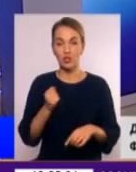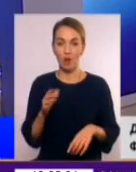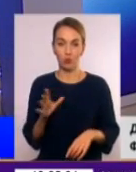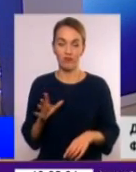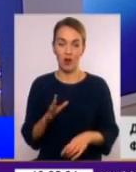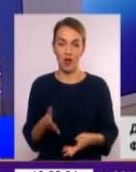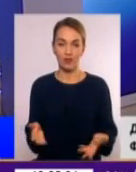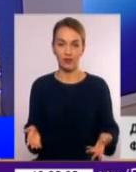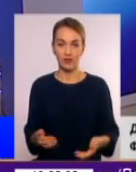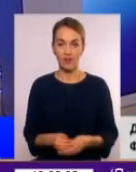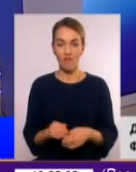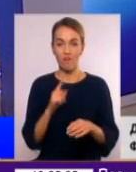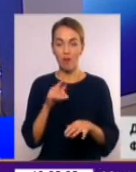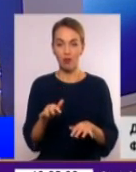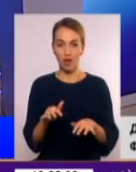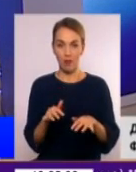в...